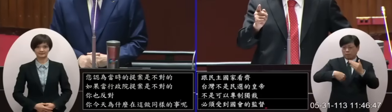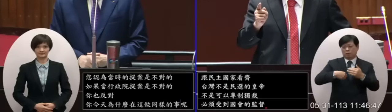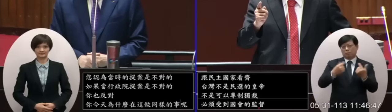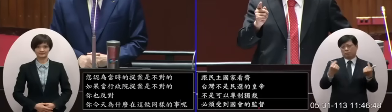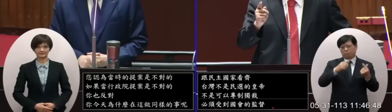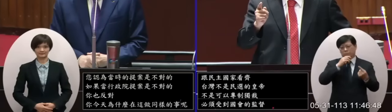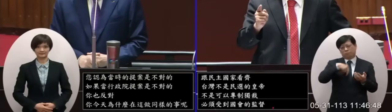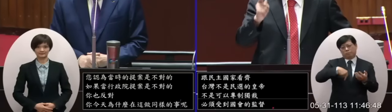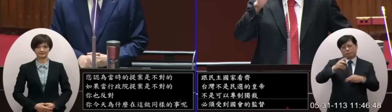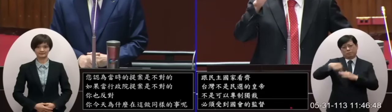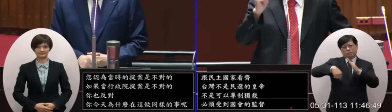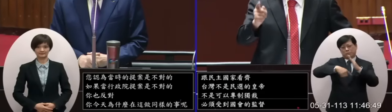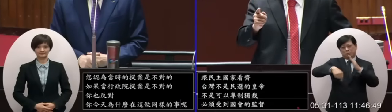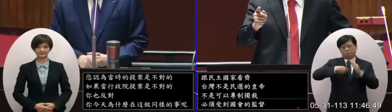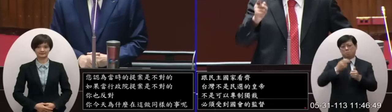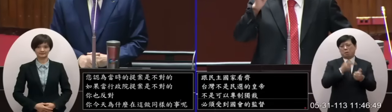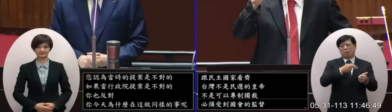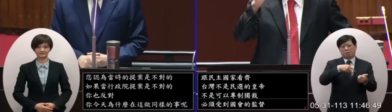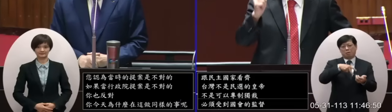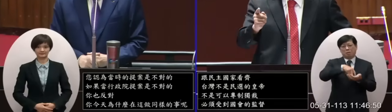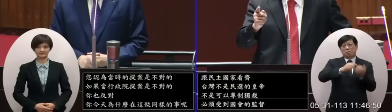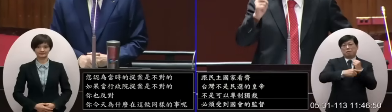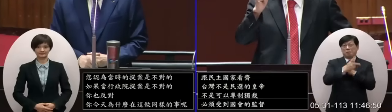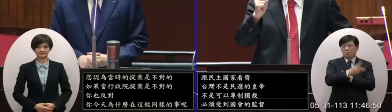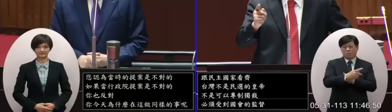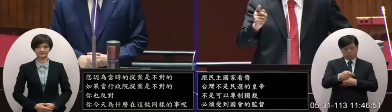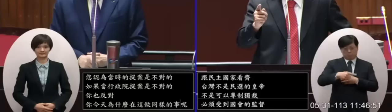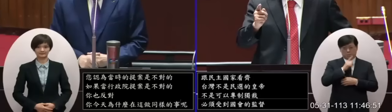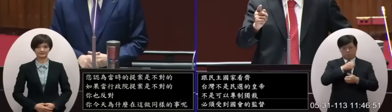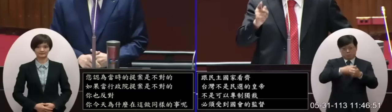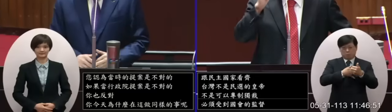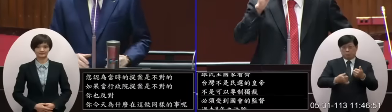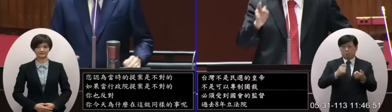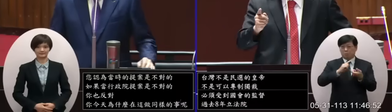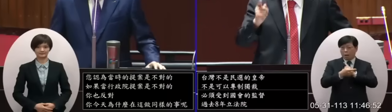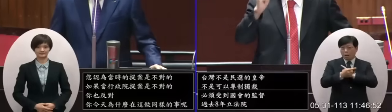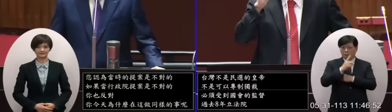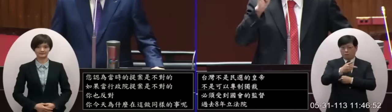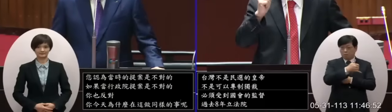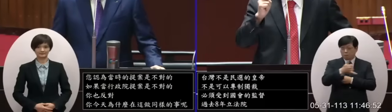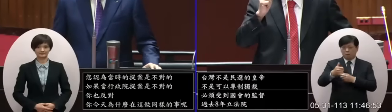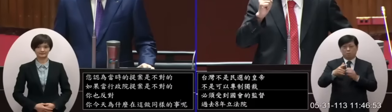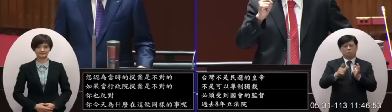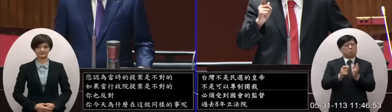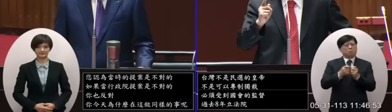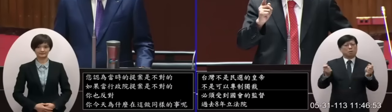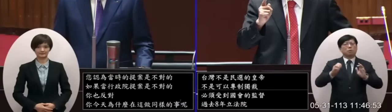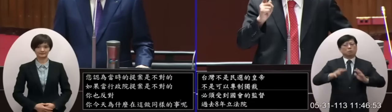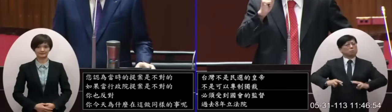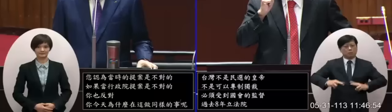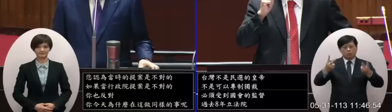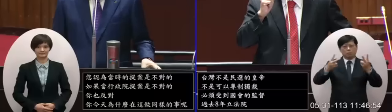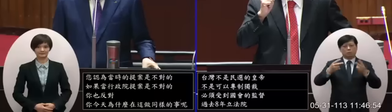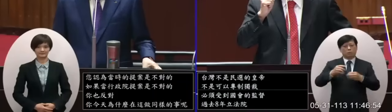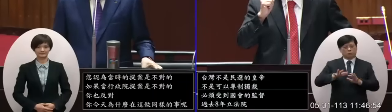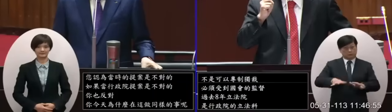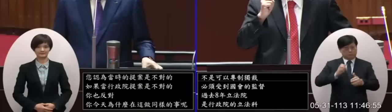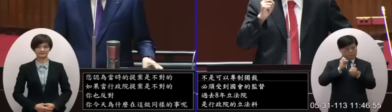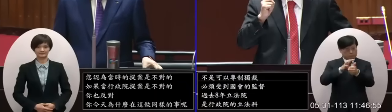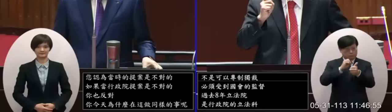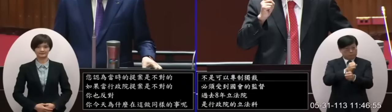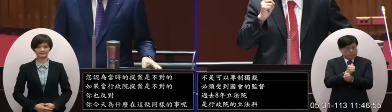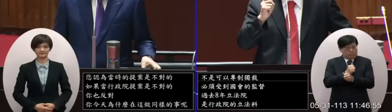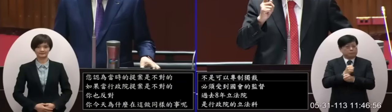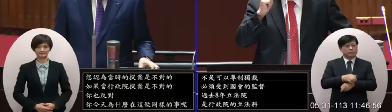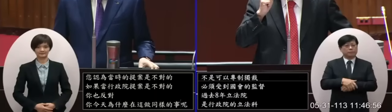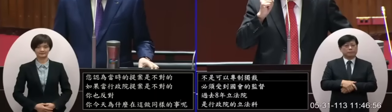法科，把执政党委员当作科员当久了，现在已经是正式的国会，本席要向您提